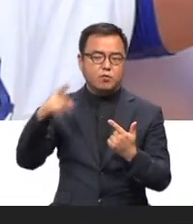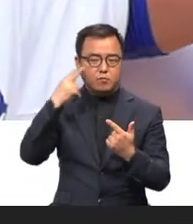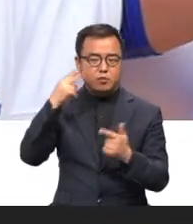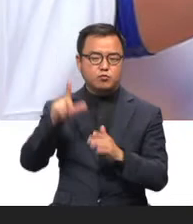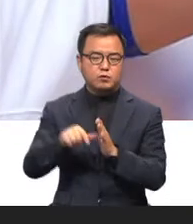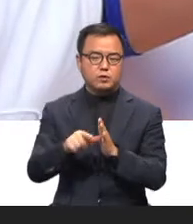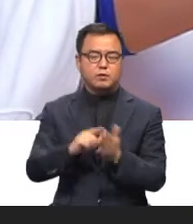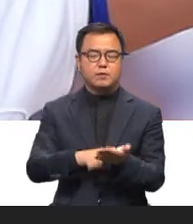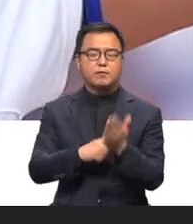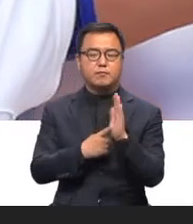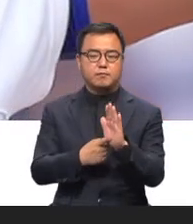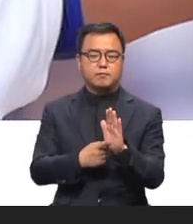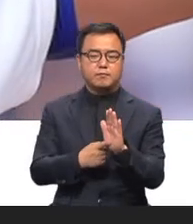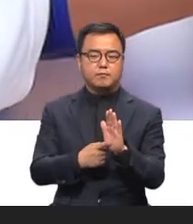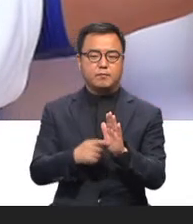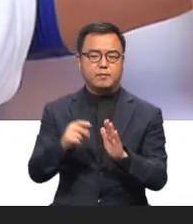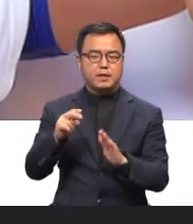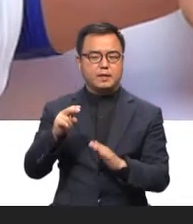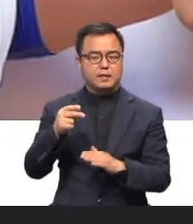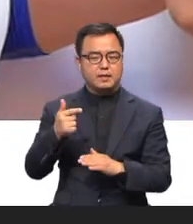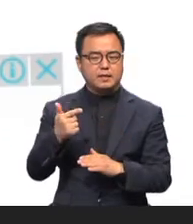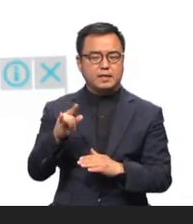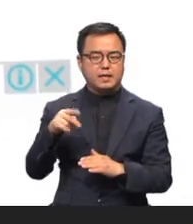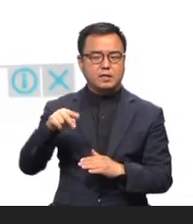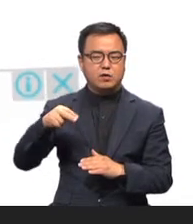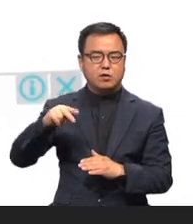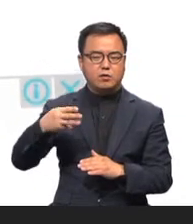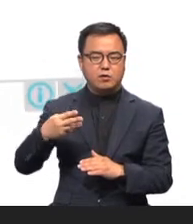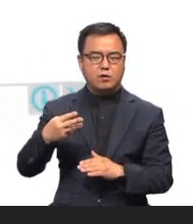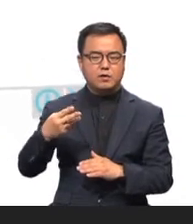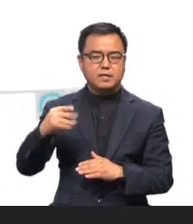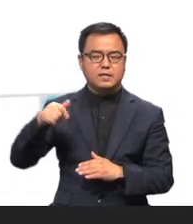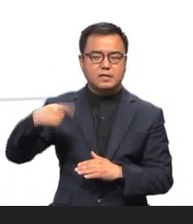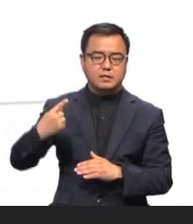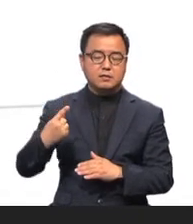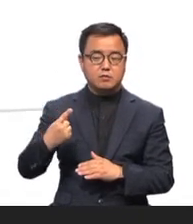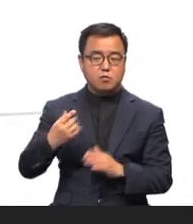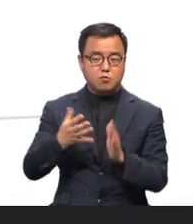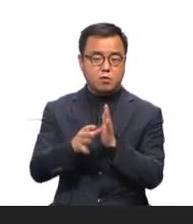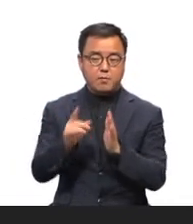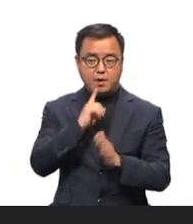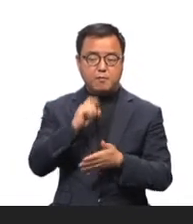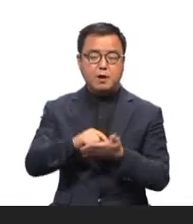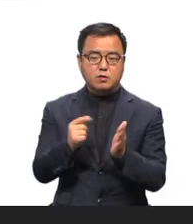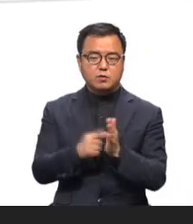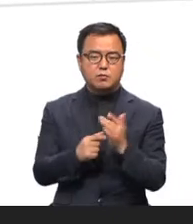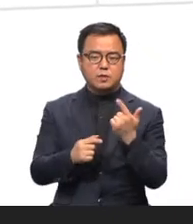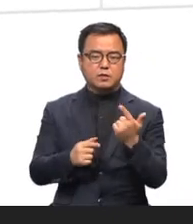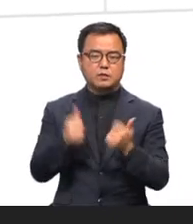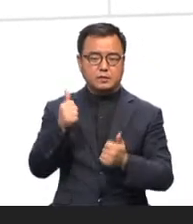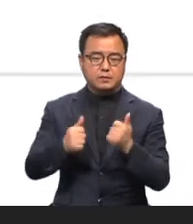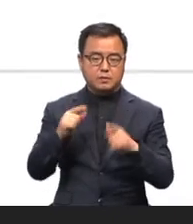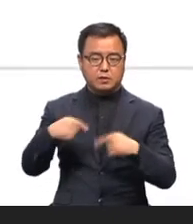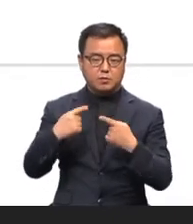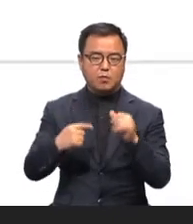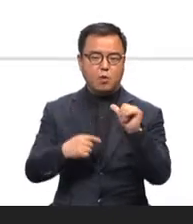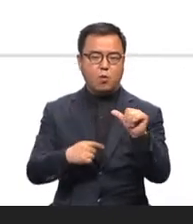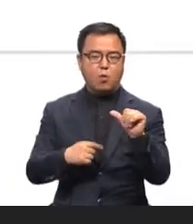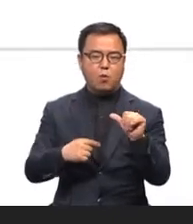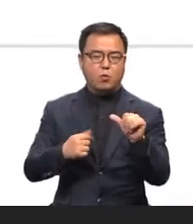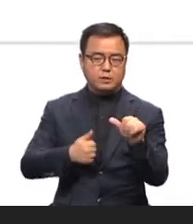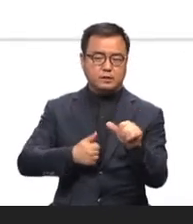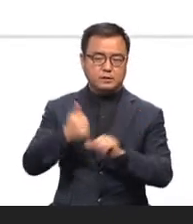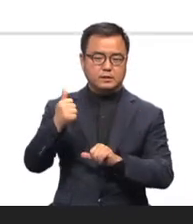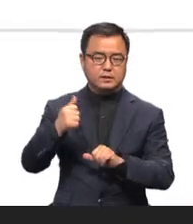네. 내셔널리그 몬스터라고 이제 불리는 류현진 선수가 5월에 총 6경기에 선발로 나와서 5승 무패를